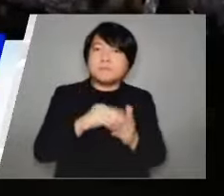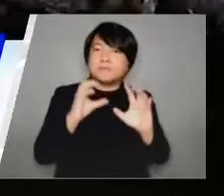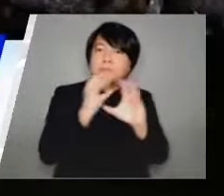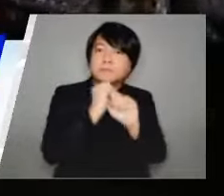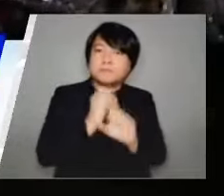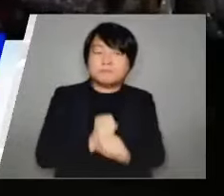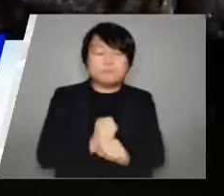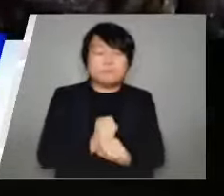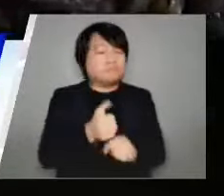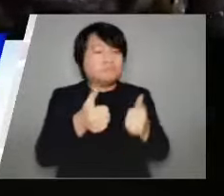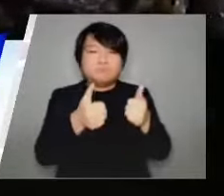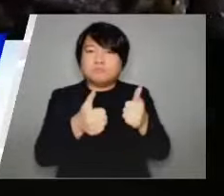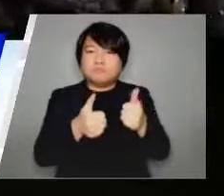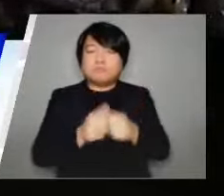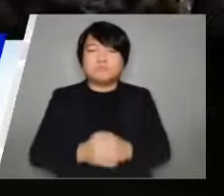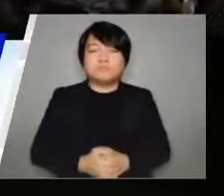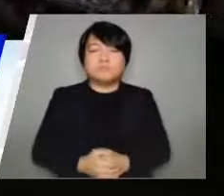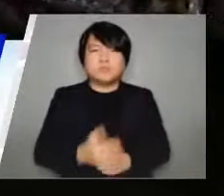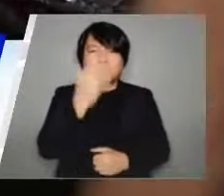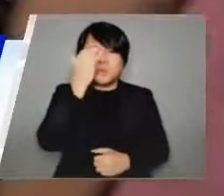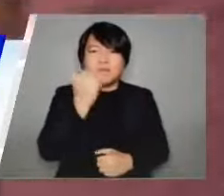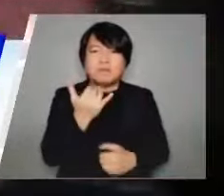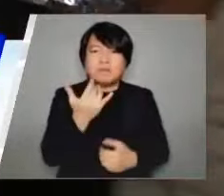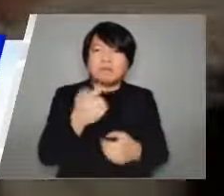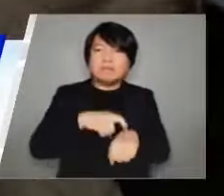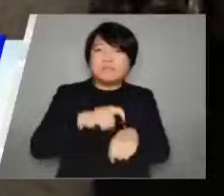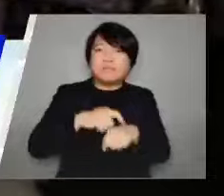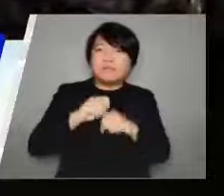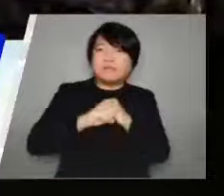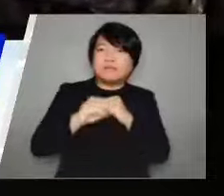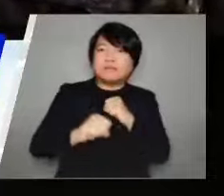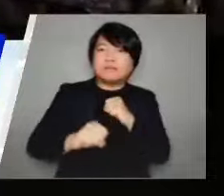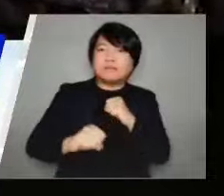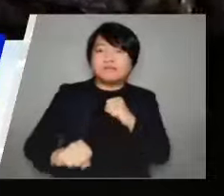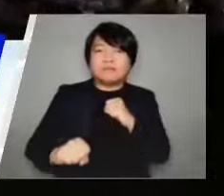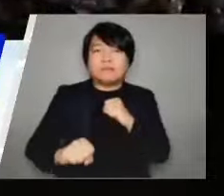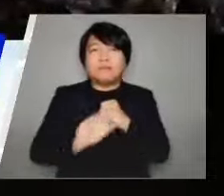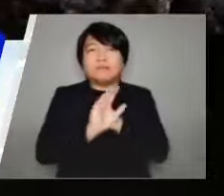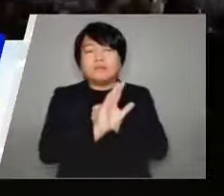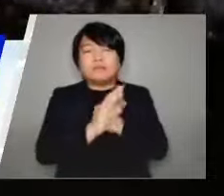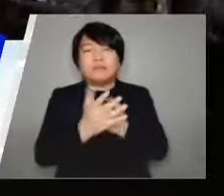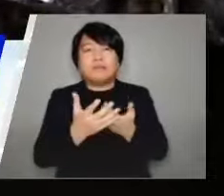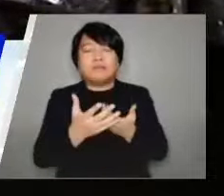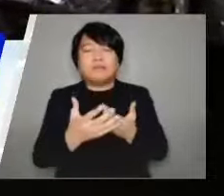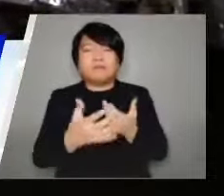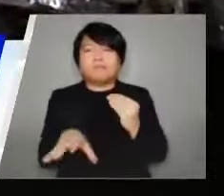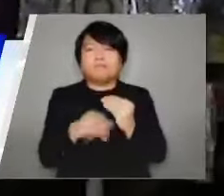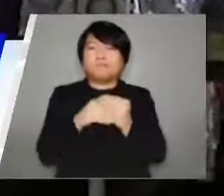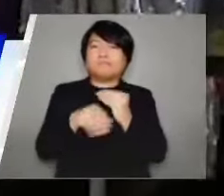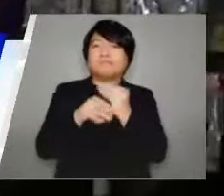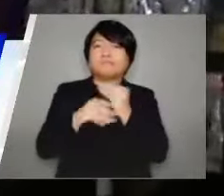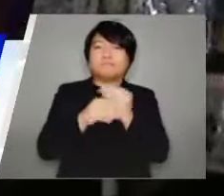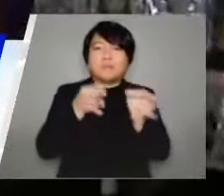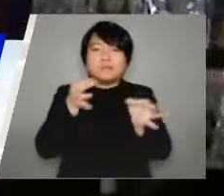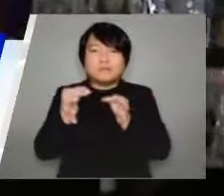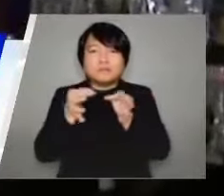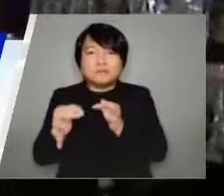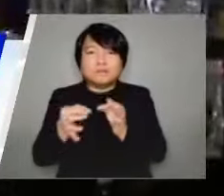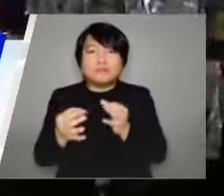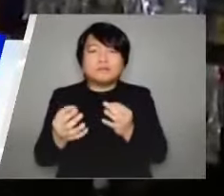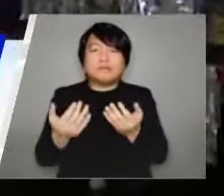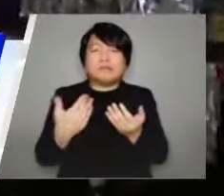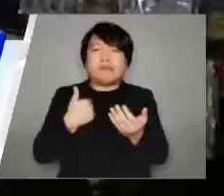Kasi iba kaya humahaba sa haba rin ng mga explanation ng pare, may iba may